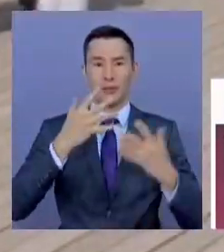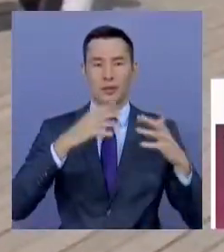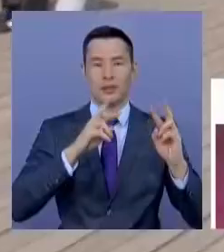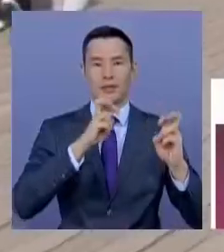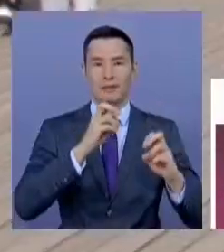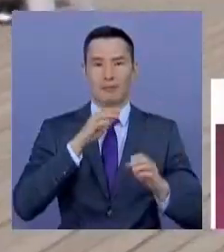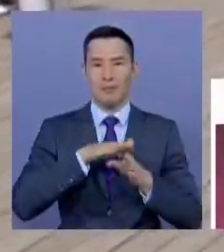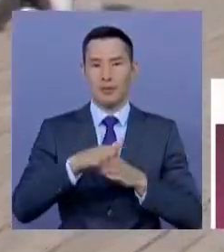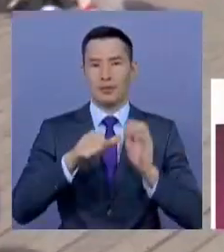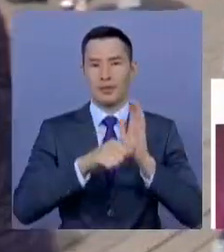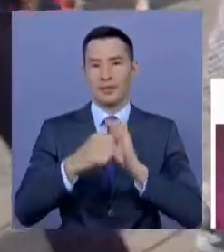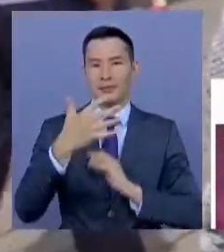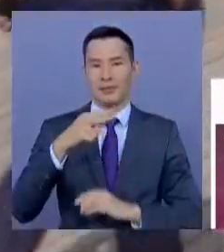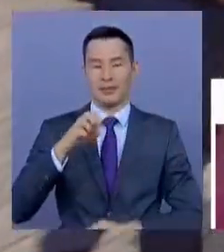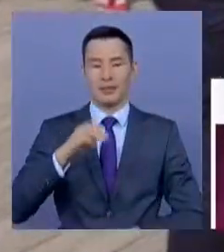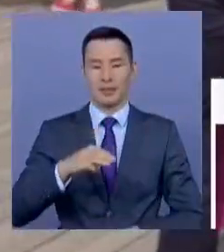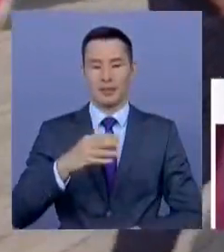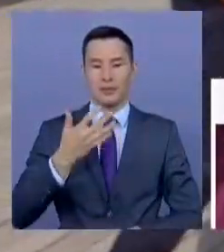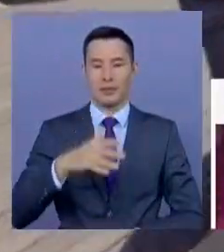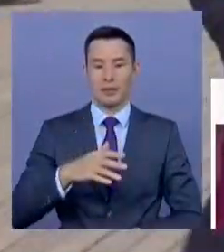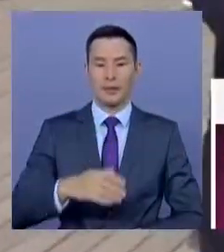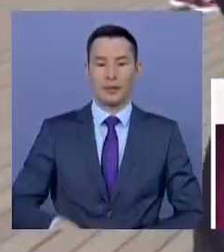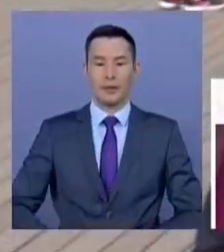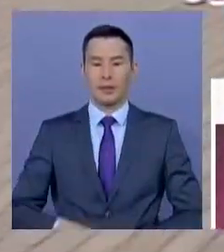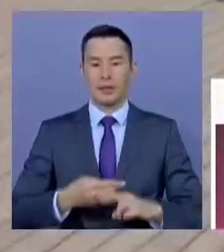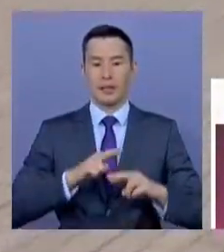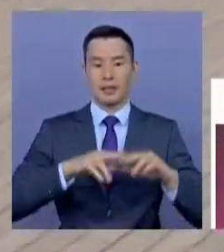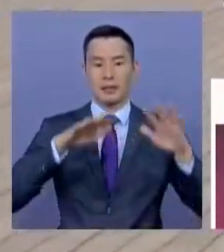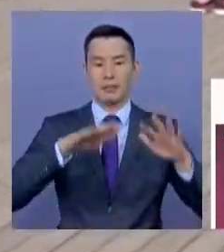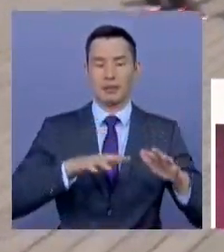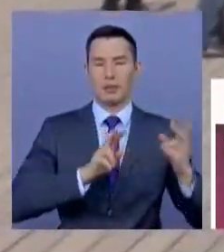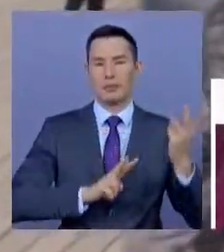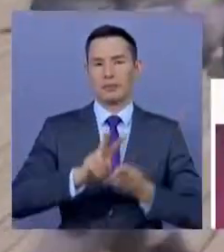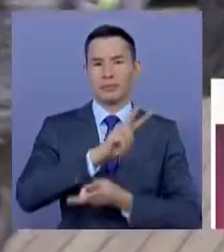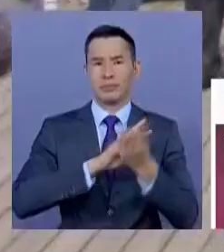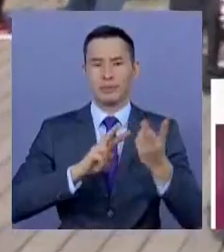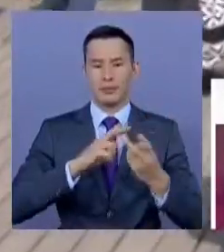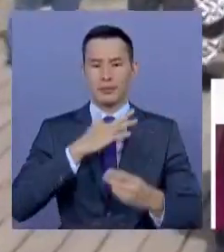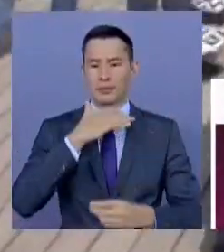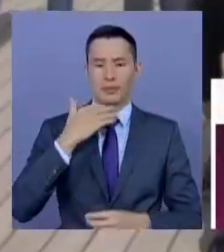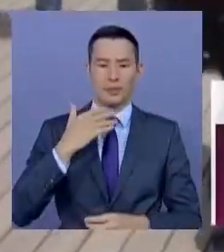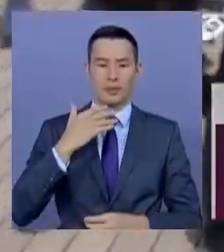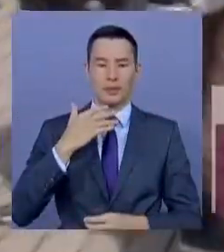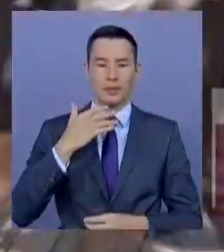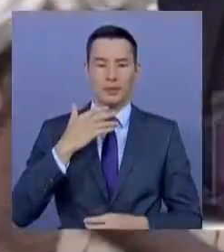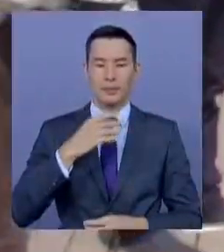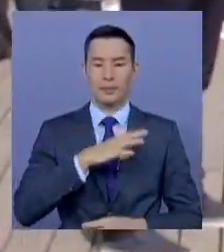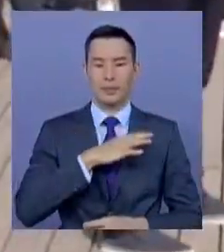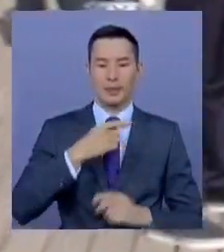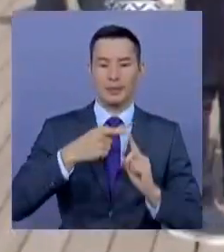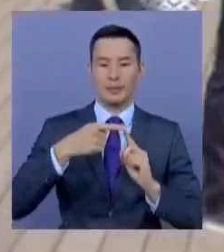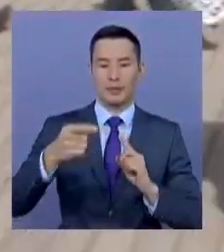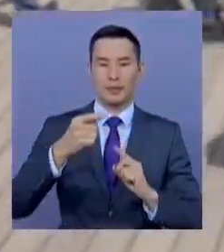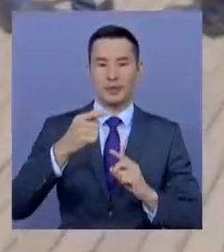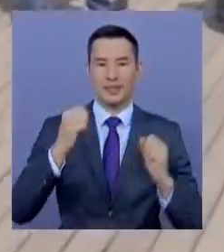толып отыр. Егер алғашқы жылдар мен қазіргі уақыт салыстырсақ, бұл жердегі өзгерістер жер мен көктей деуге болады. Биылғы жаңа маусымда